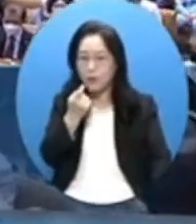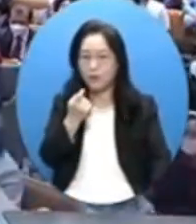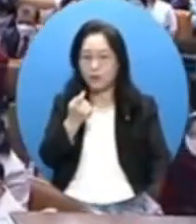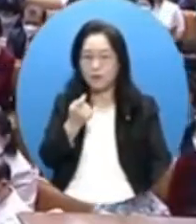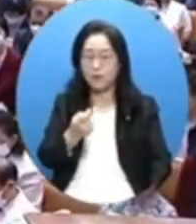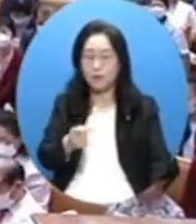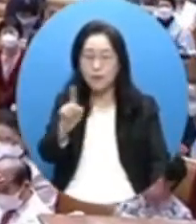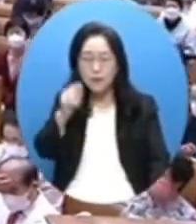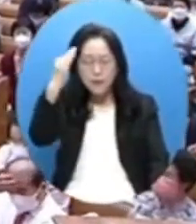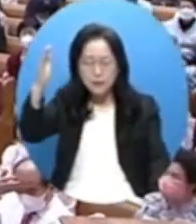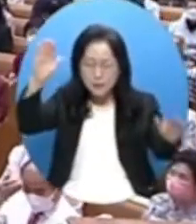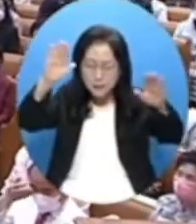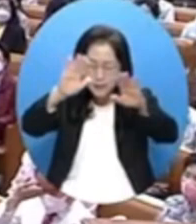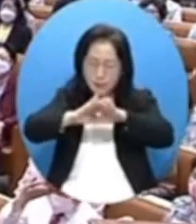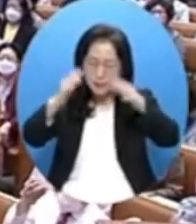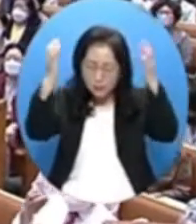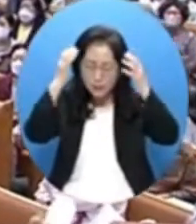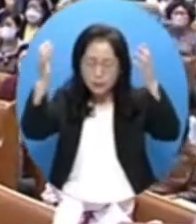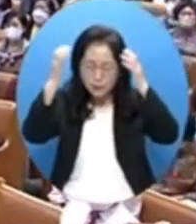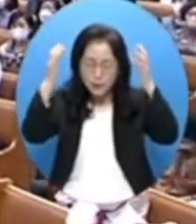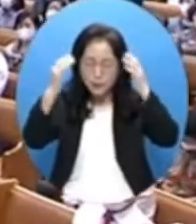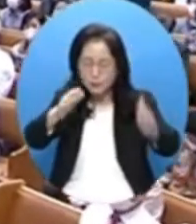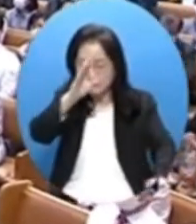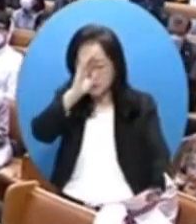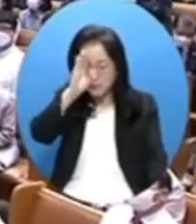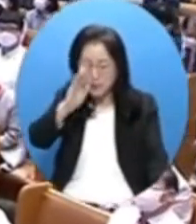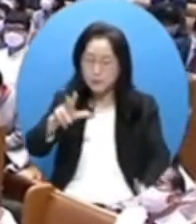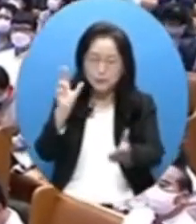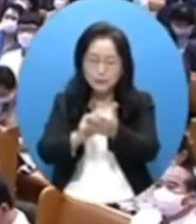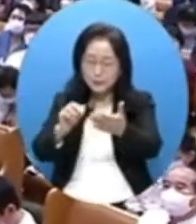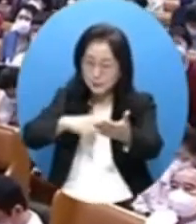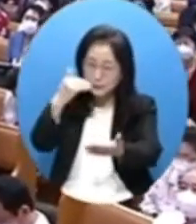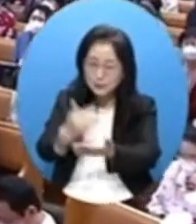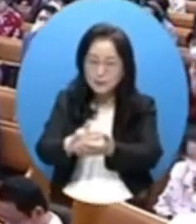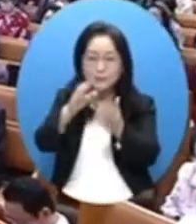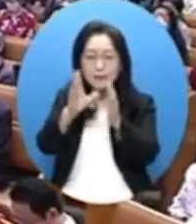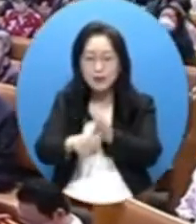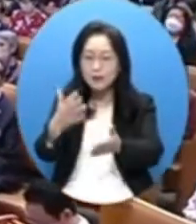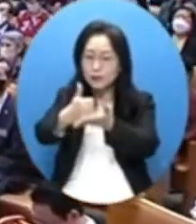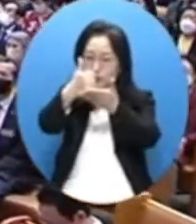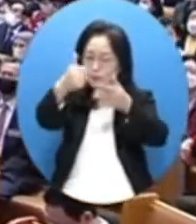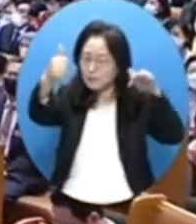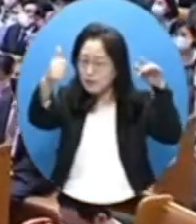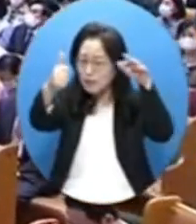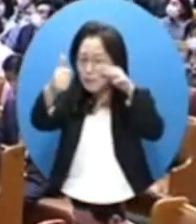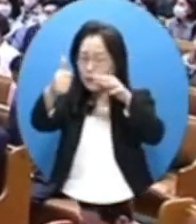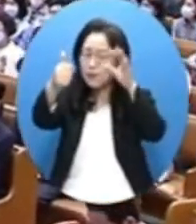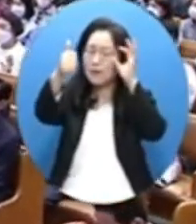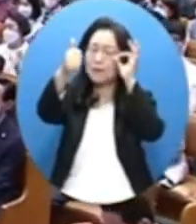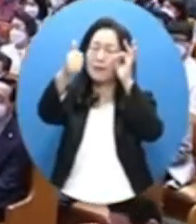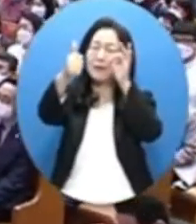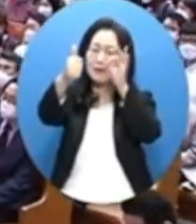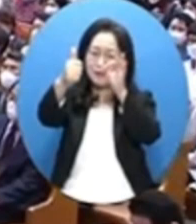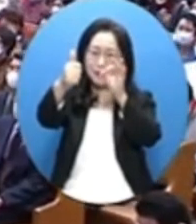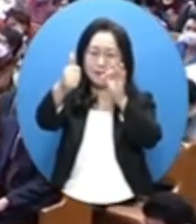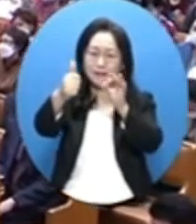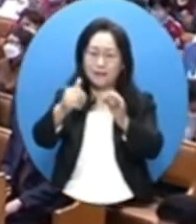밤에 절망의 밤에 고통의 밤에 질병의 밤에 문제의 밤에 내가 주님을 사모하고 바라보나이다